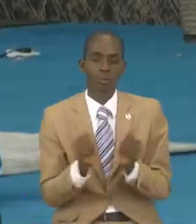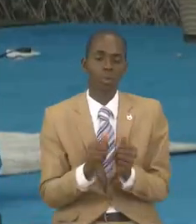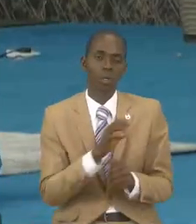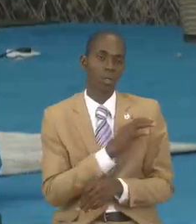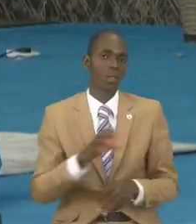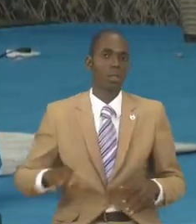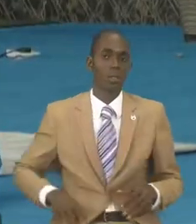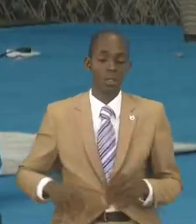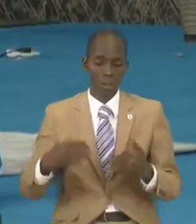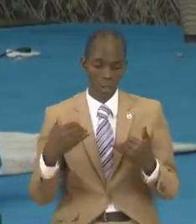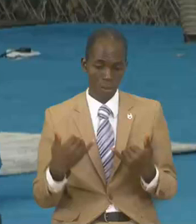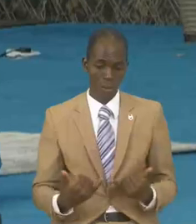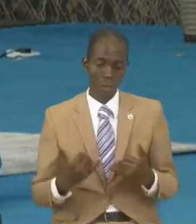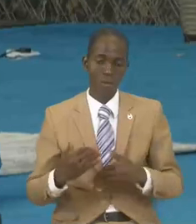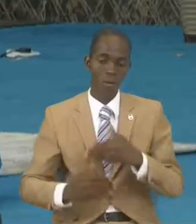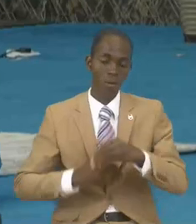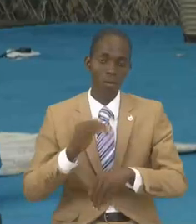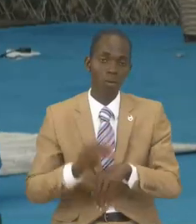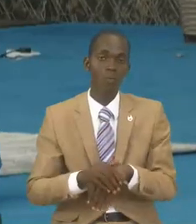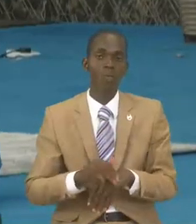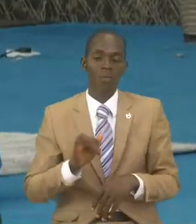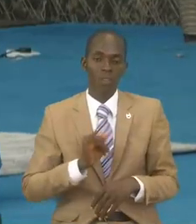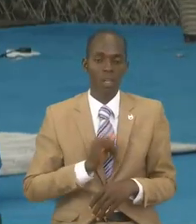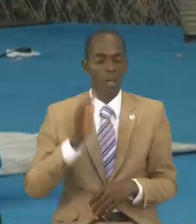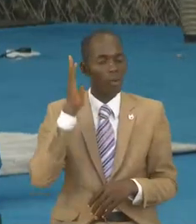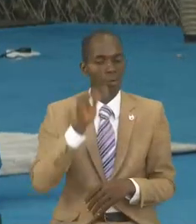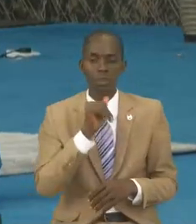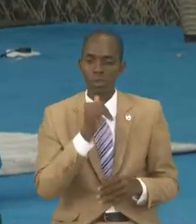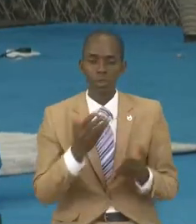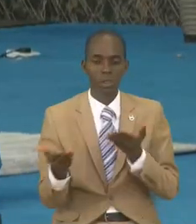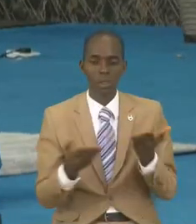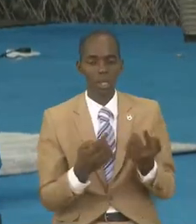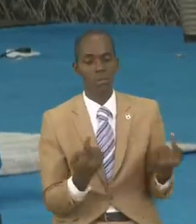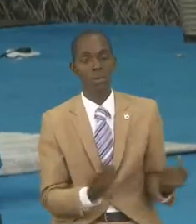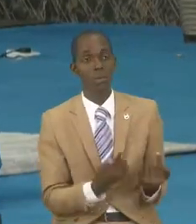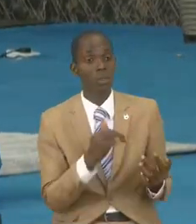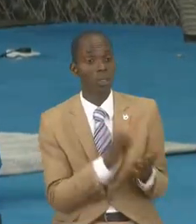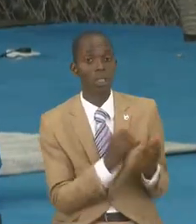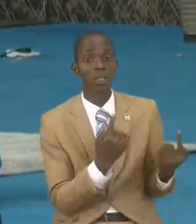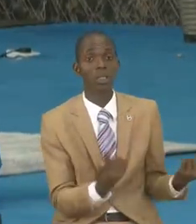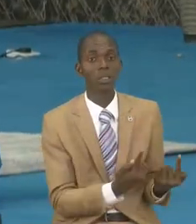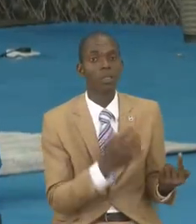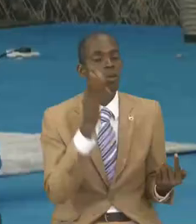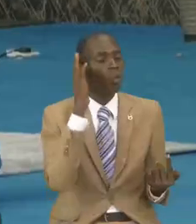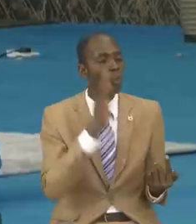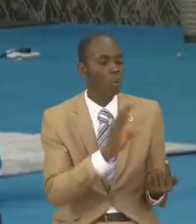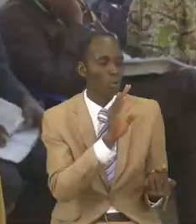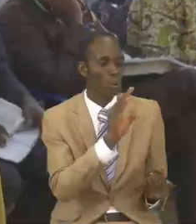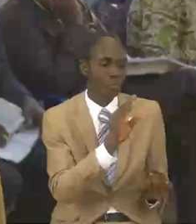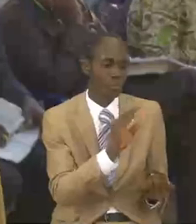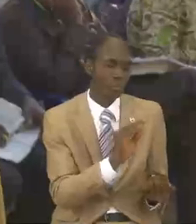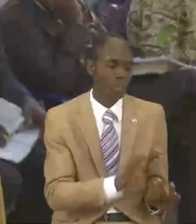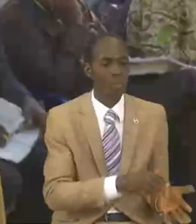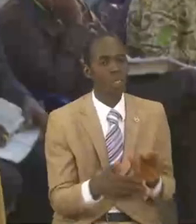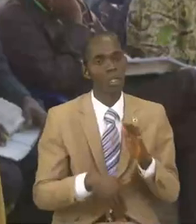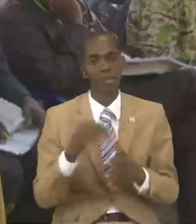Christ, désormais je ne vais plus servir le péché, ce péché va mourir de